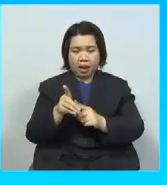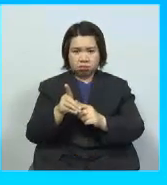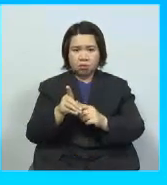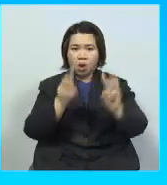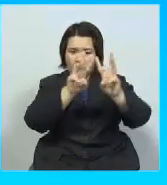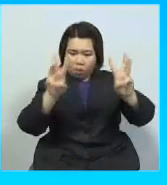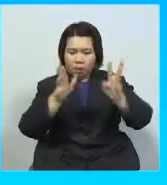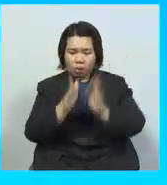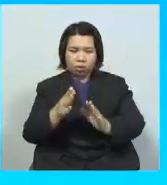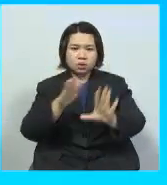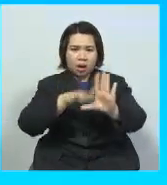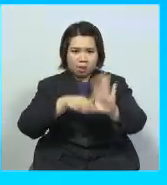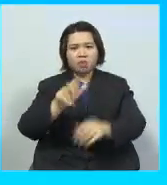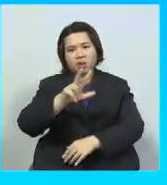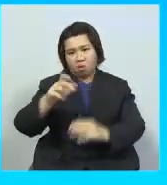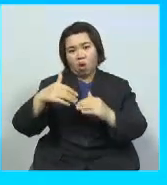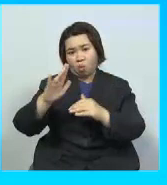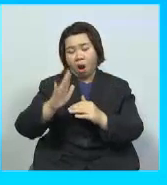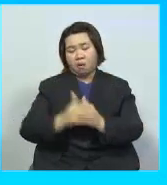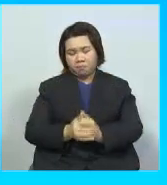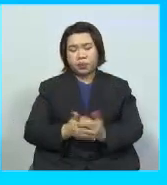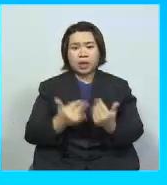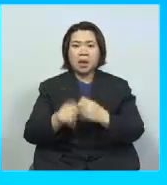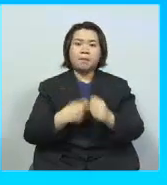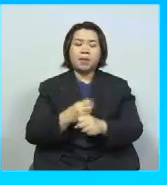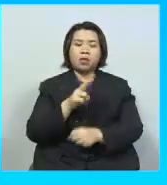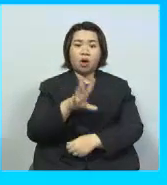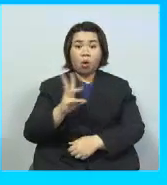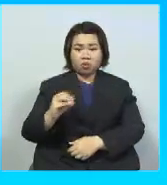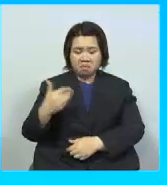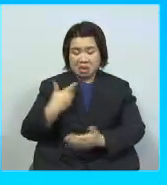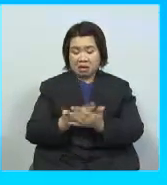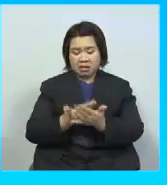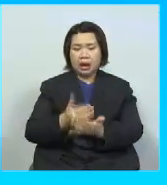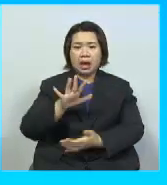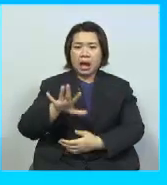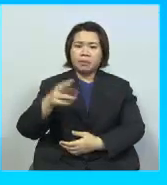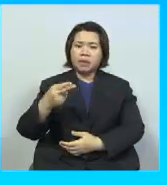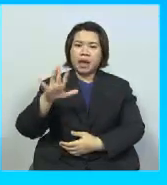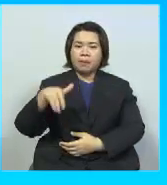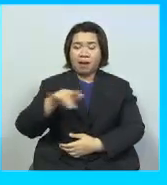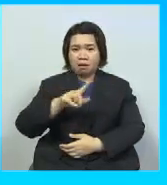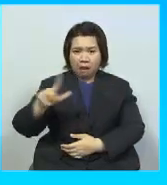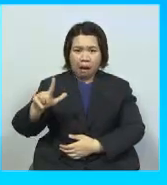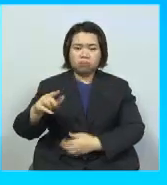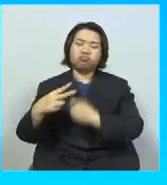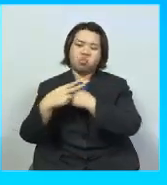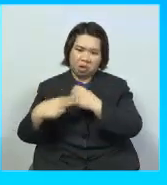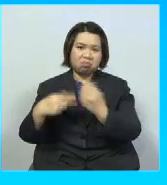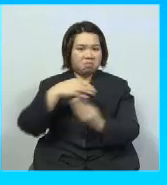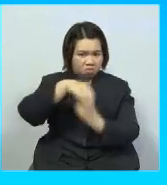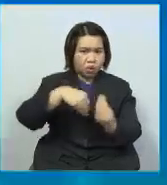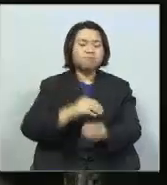ล้านรายค่ะในปี2560มีรายได้กว่า 55,000 ล้านเหรียญสหรัฐสินค้า